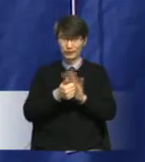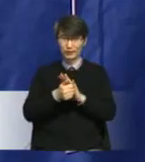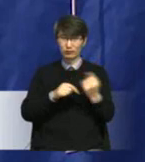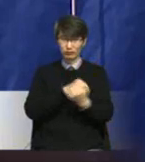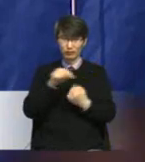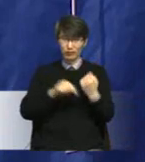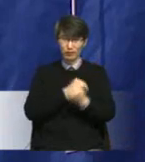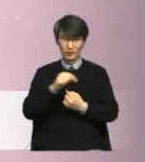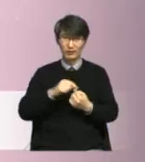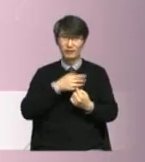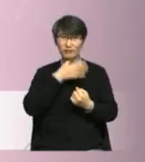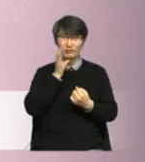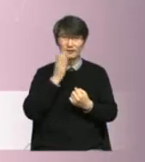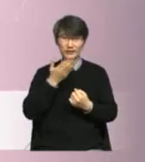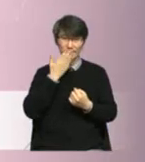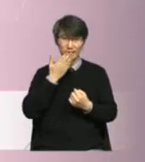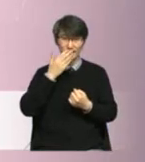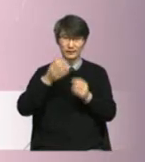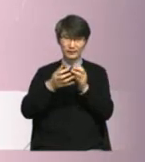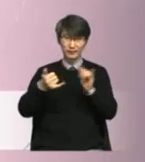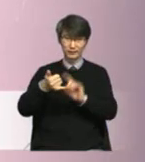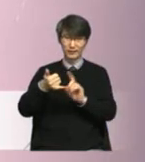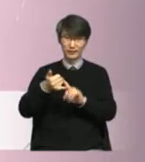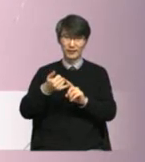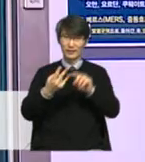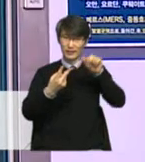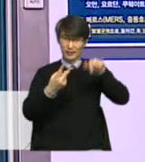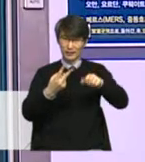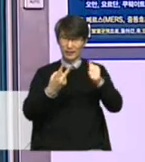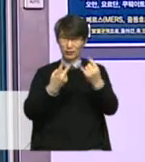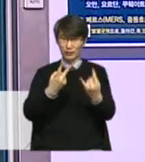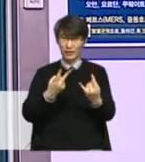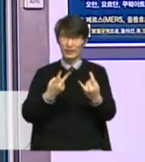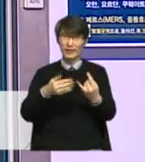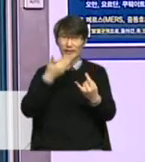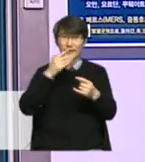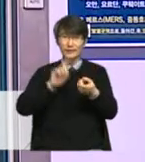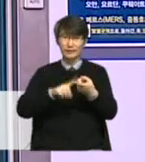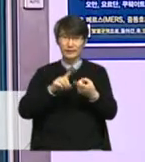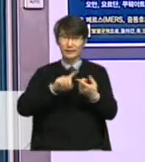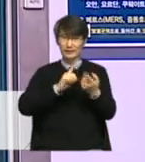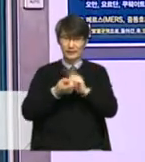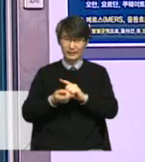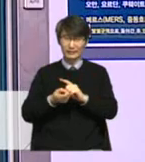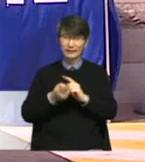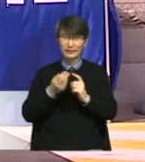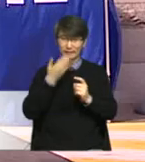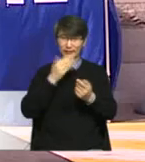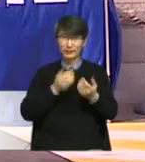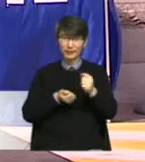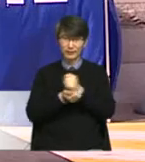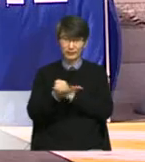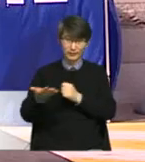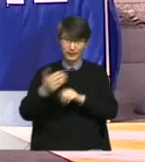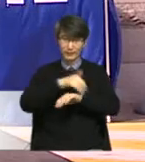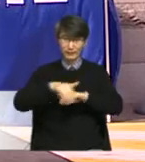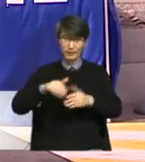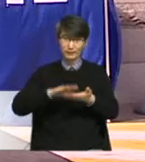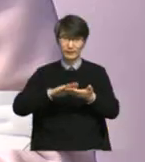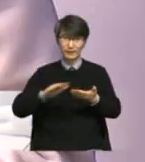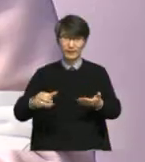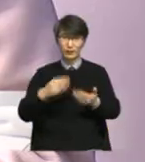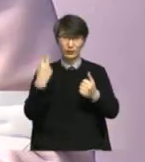운영하고 경로식당 등 이용자들의 겐 주 2 회 즉석 식품 등의 대체 식품을 지원할 예정입니다 군은